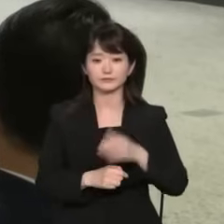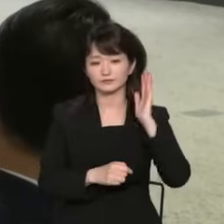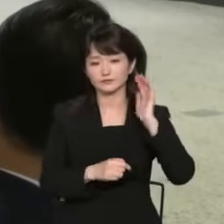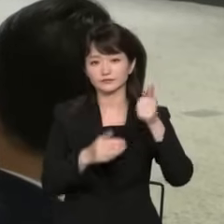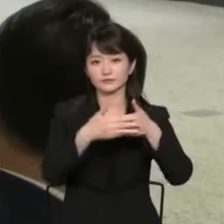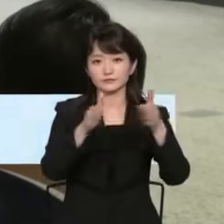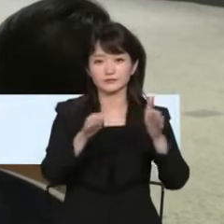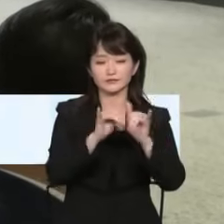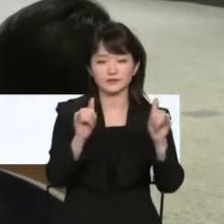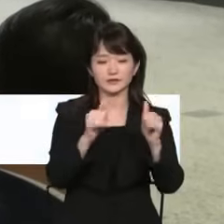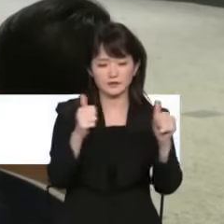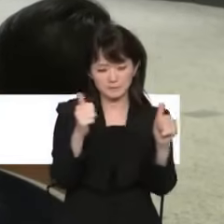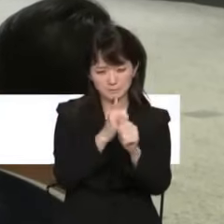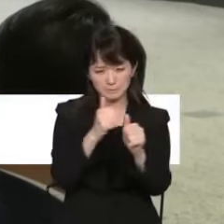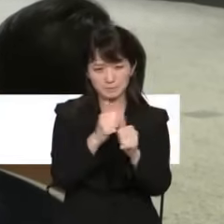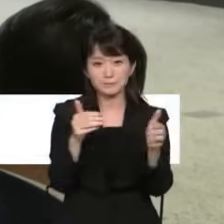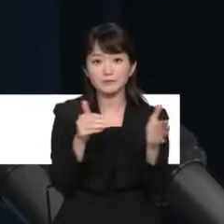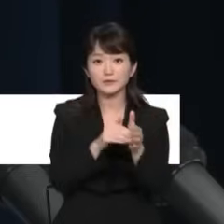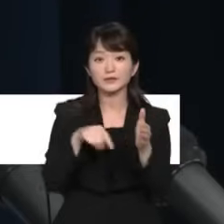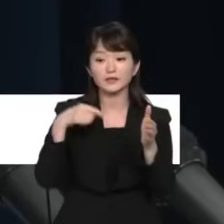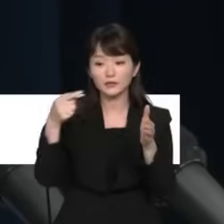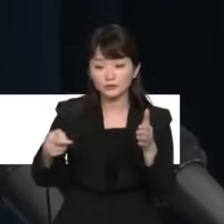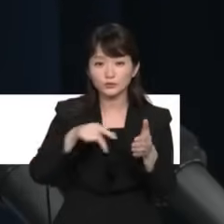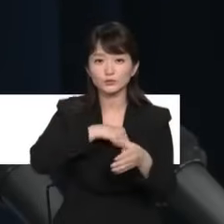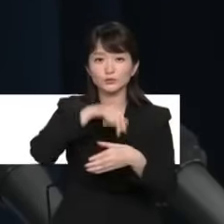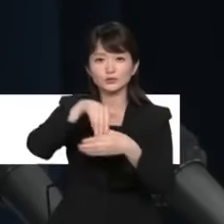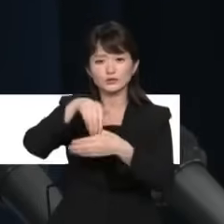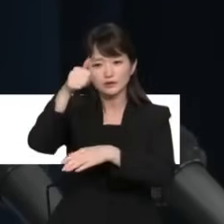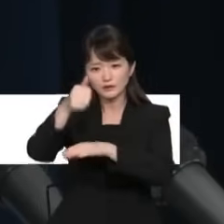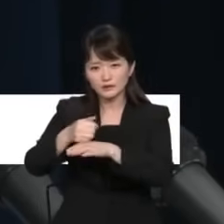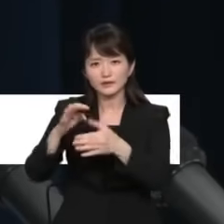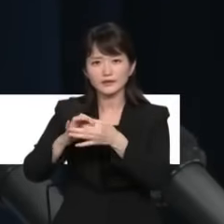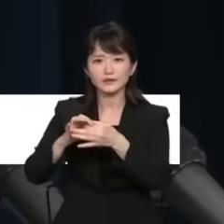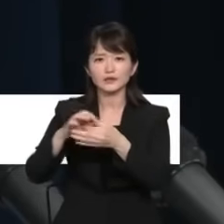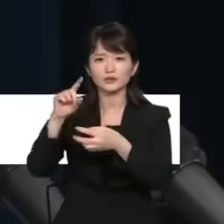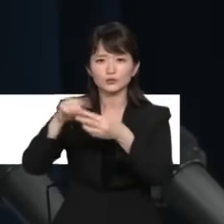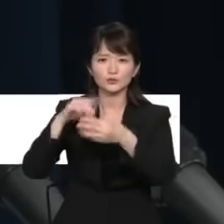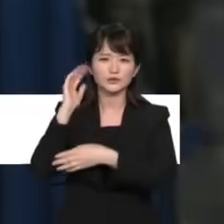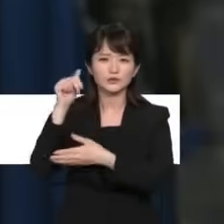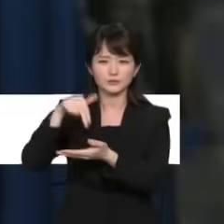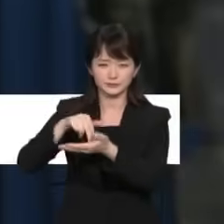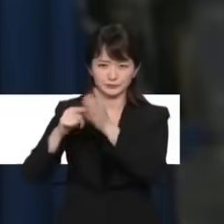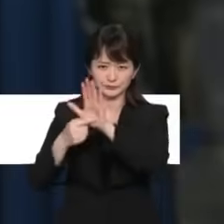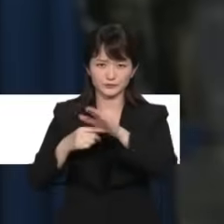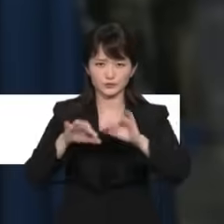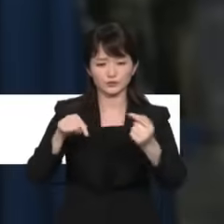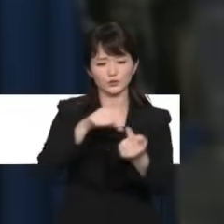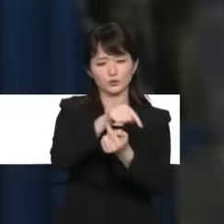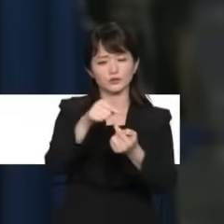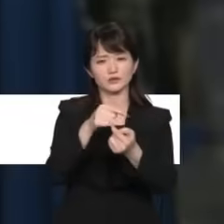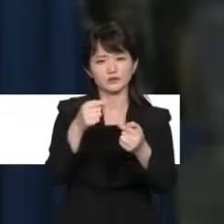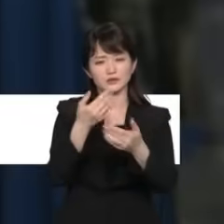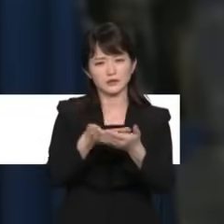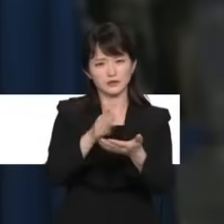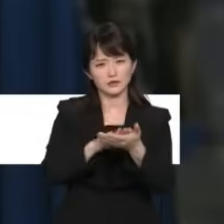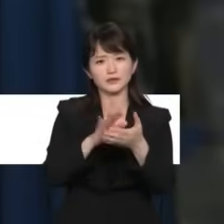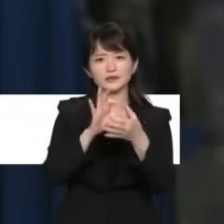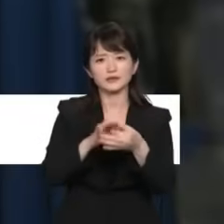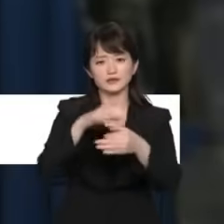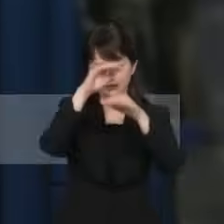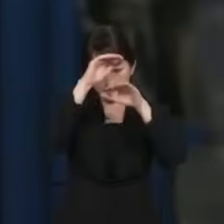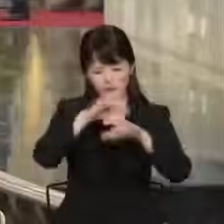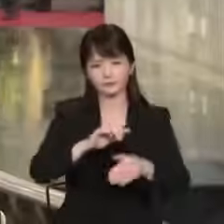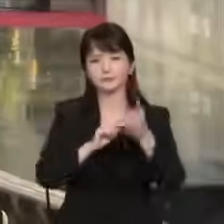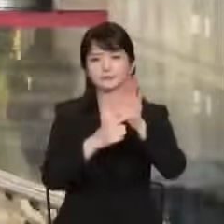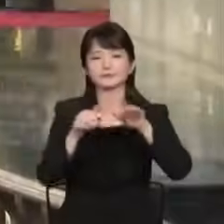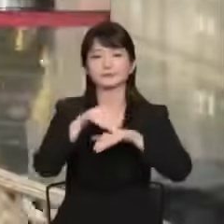대통령실 인선이 마무리된 뒤 총선 결과에 대한 윤 대통령의 입장 표명과 국정 쇄신 메시지도 밝히게 될 것이라고